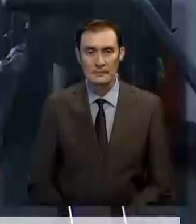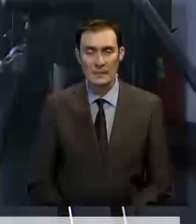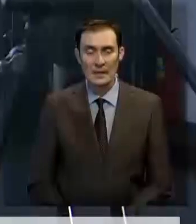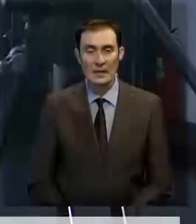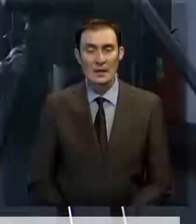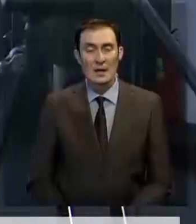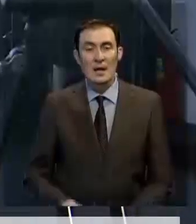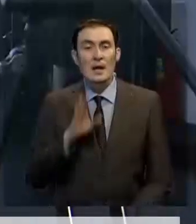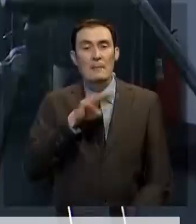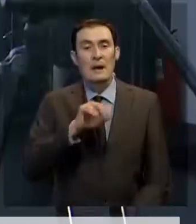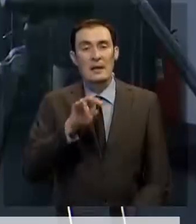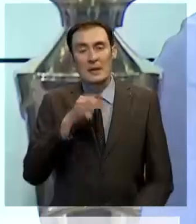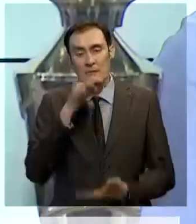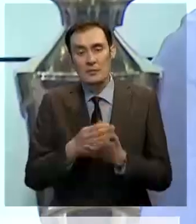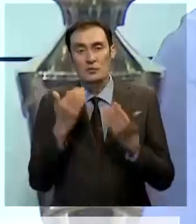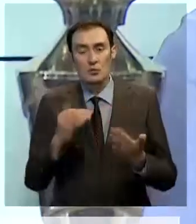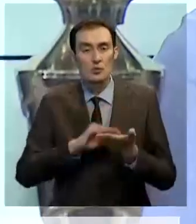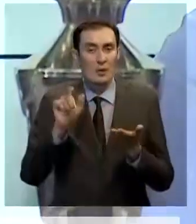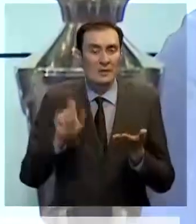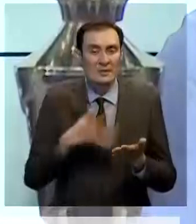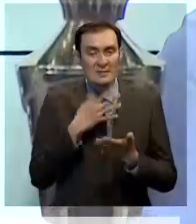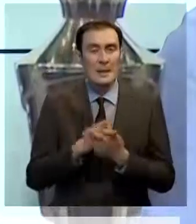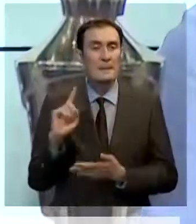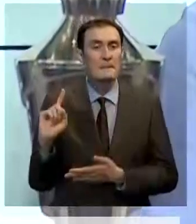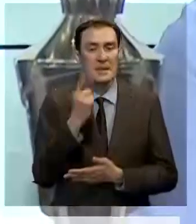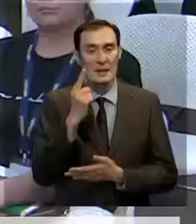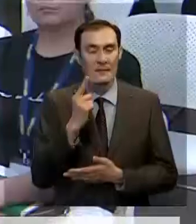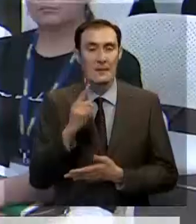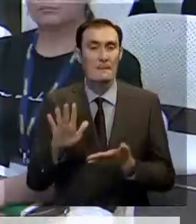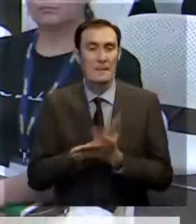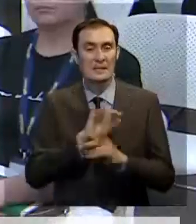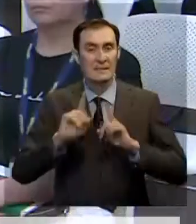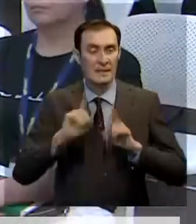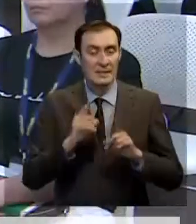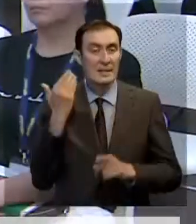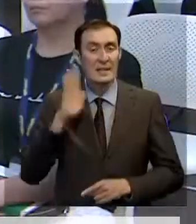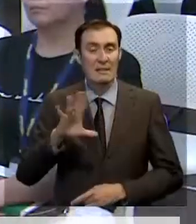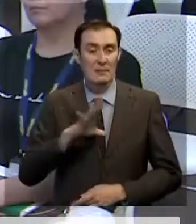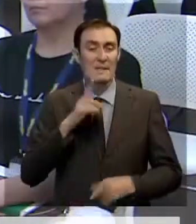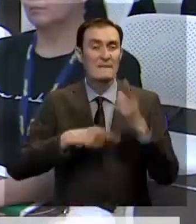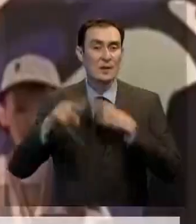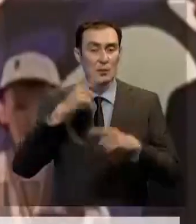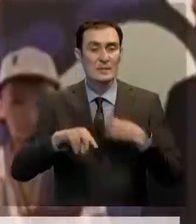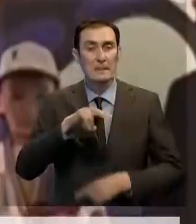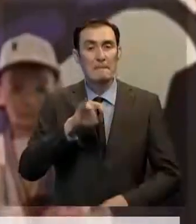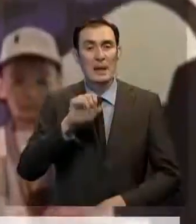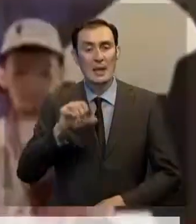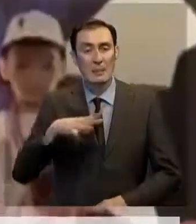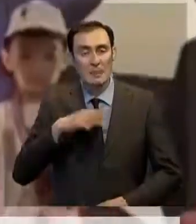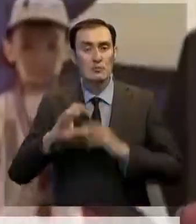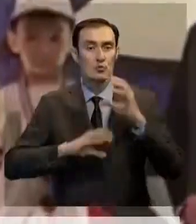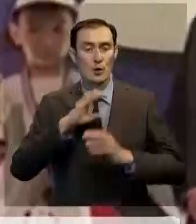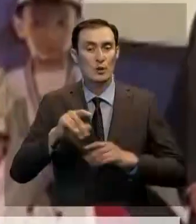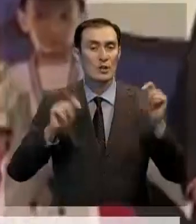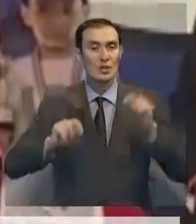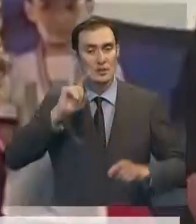Так ответила Малика Зиядин сегодня журналистам на своей первой жизни пресс-конференции. Совсем недавно она вернулась из Панамы, где проходил